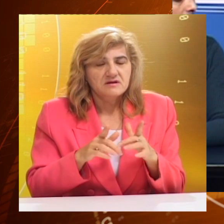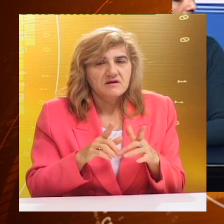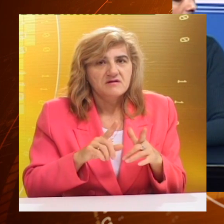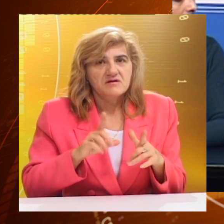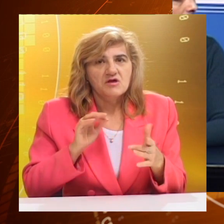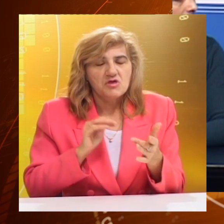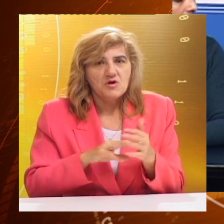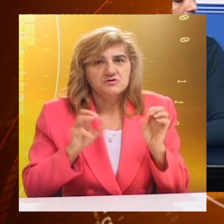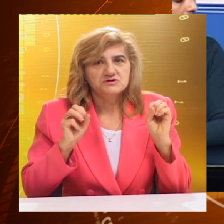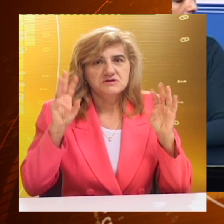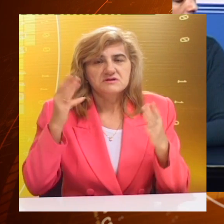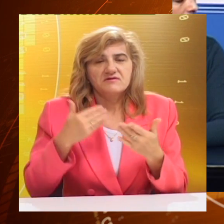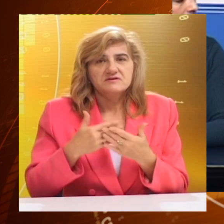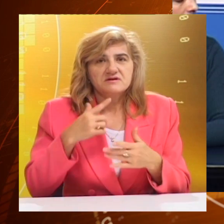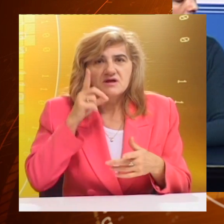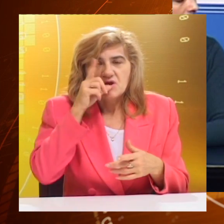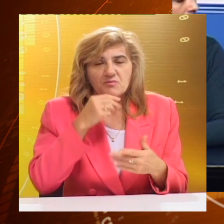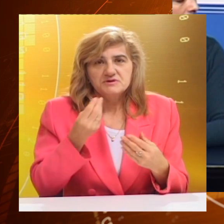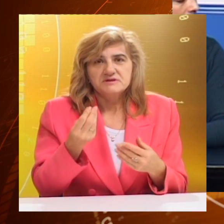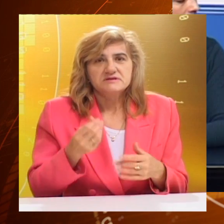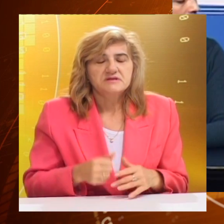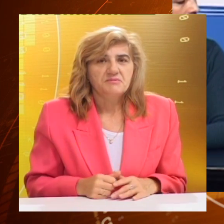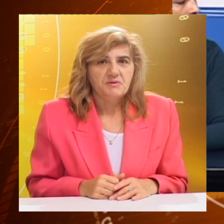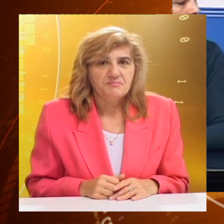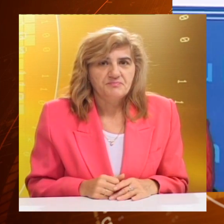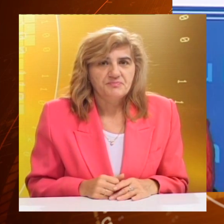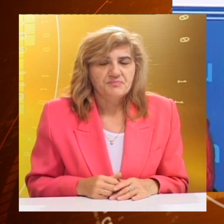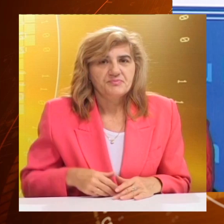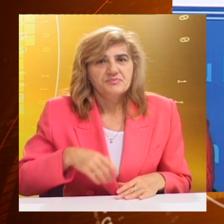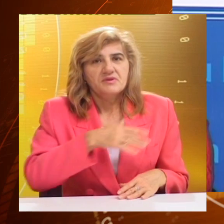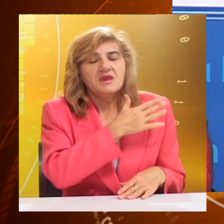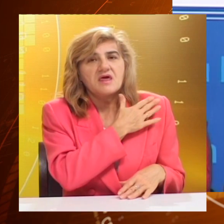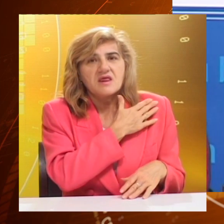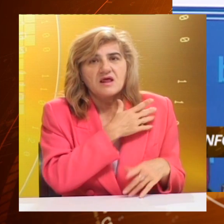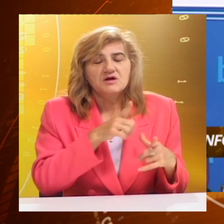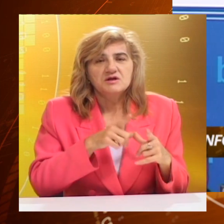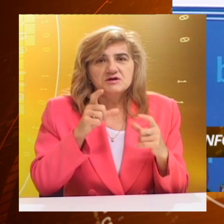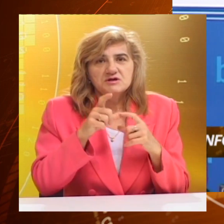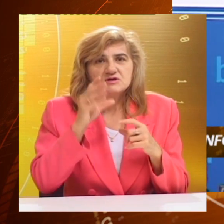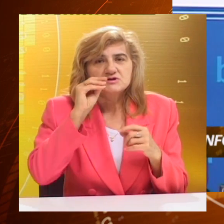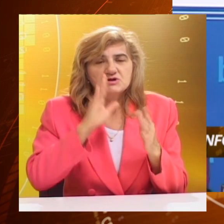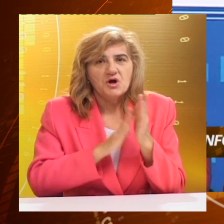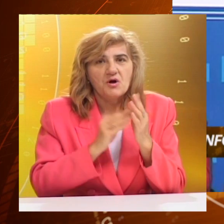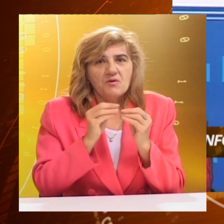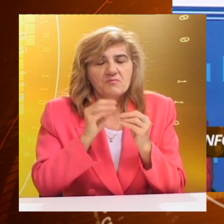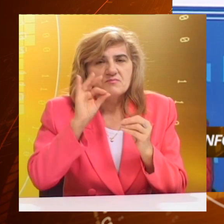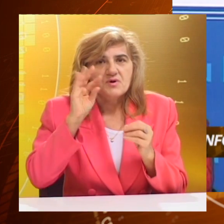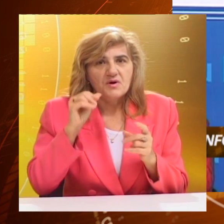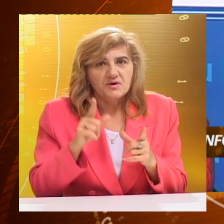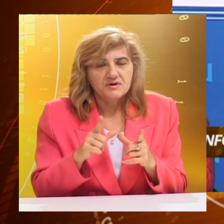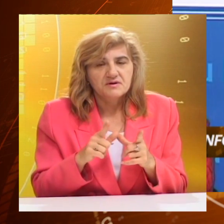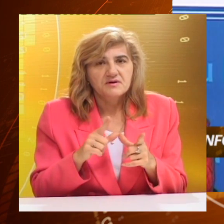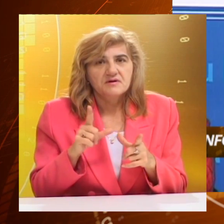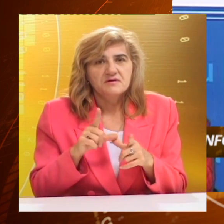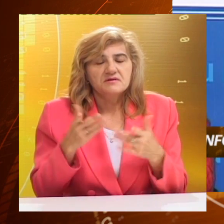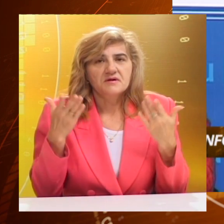grada takmičiti ekipe iz još 19 gradova i opština Srbije. Se gradonačelnici Sombora, Dušanki Golubović,